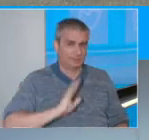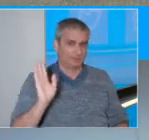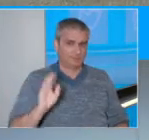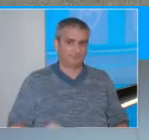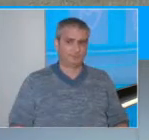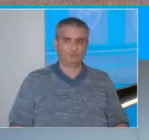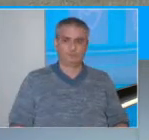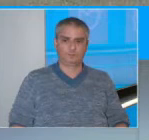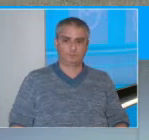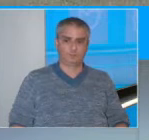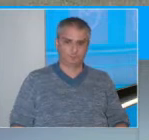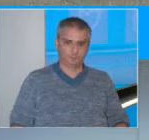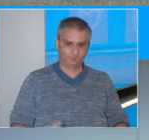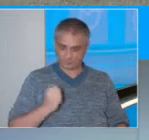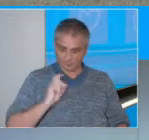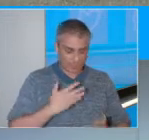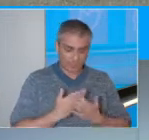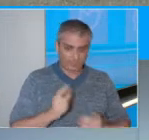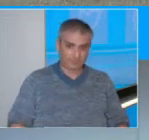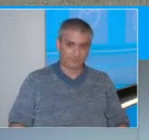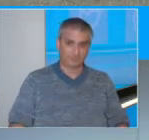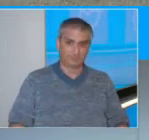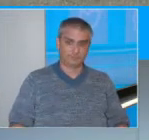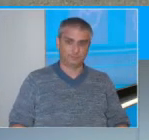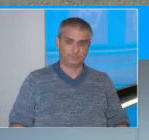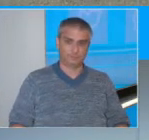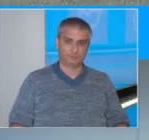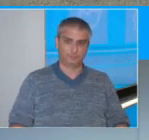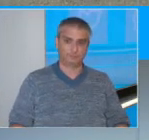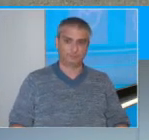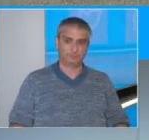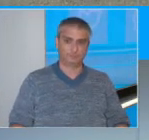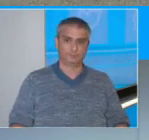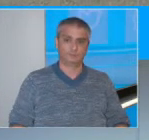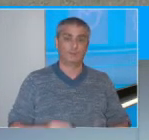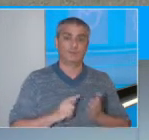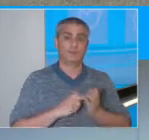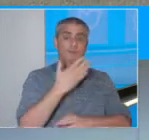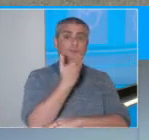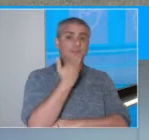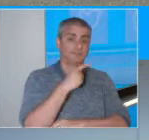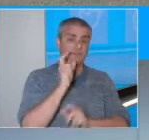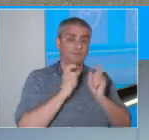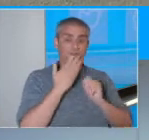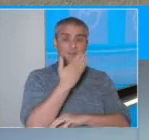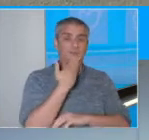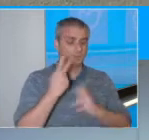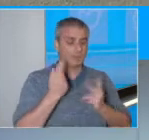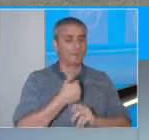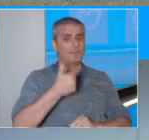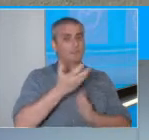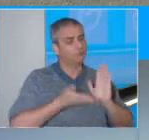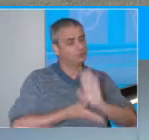ימינה לא תמליץ עליו? לא רק מכיוון בנושא הפוליטי, מכיוון שמדינת ישראל ואזרחי מדינת ישראל מחפשים מנהיג שיוציא